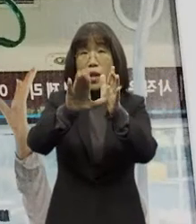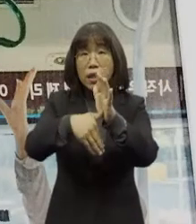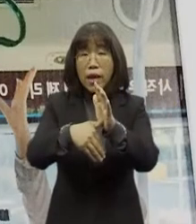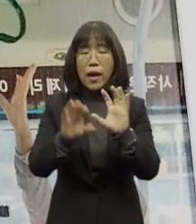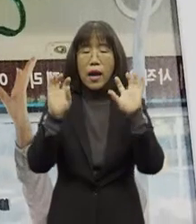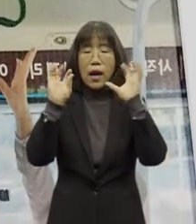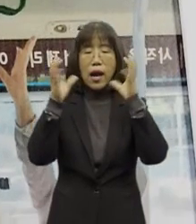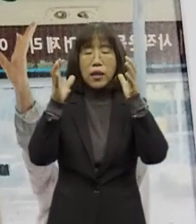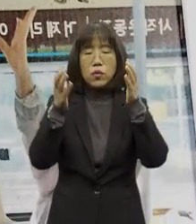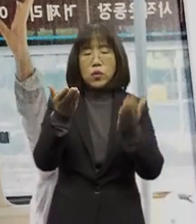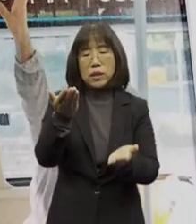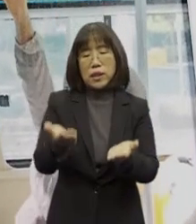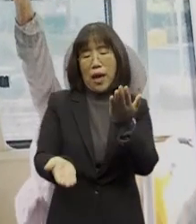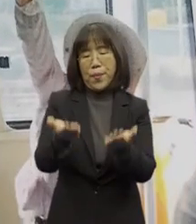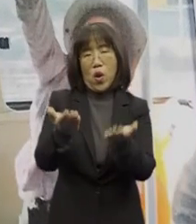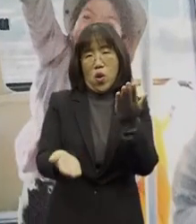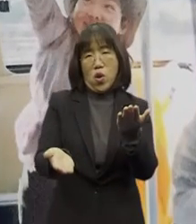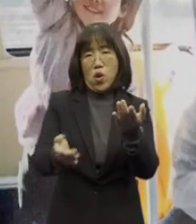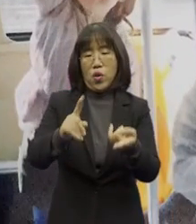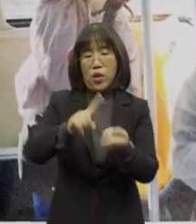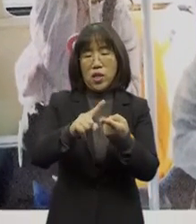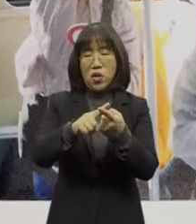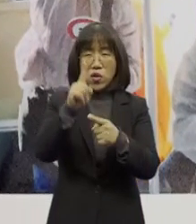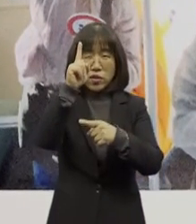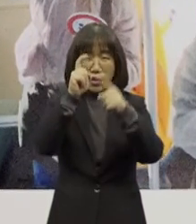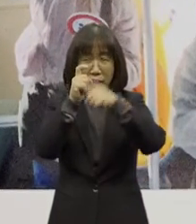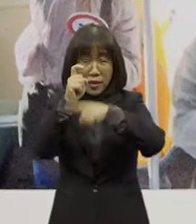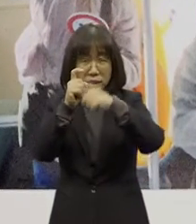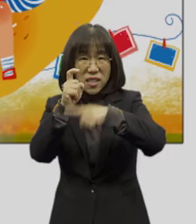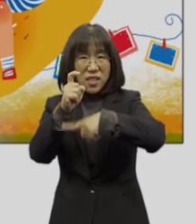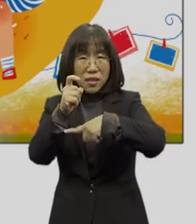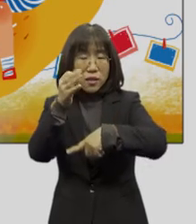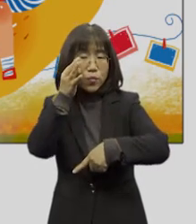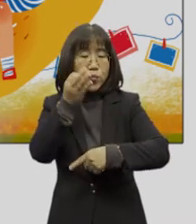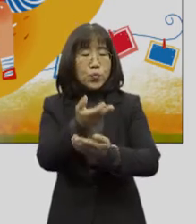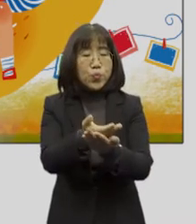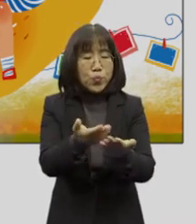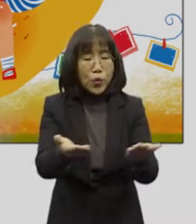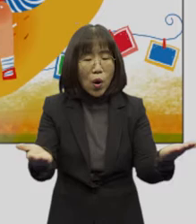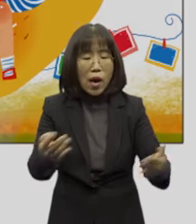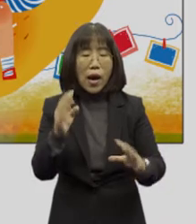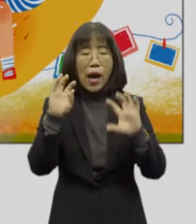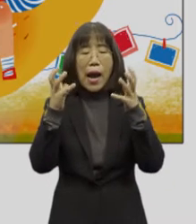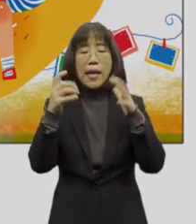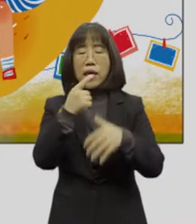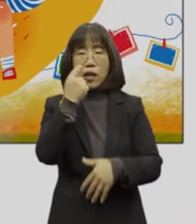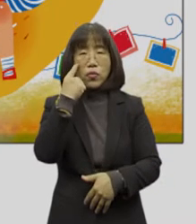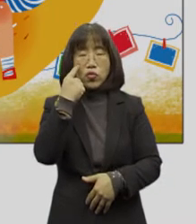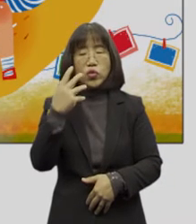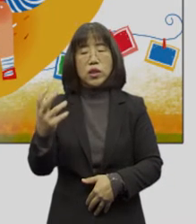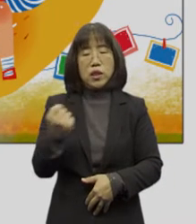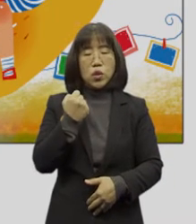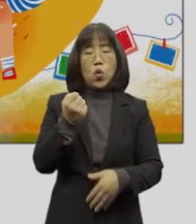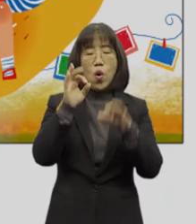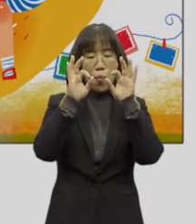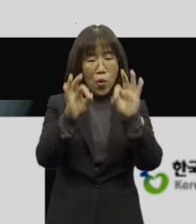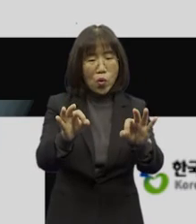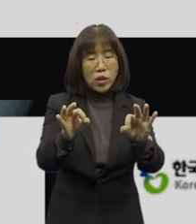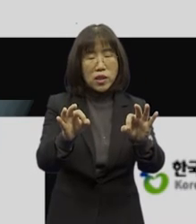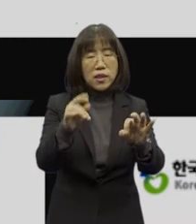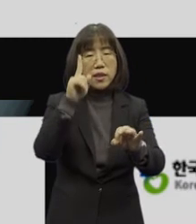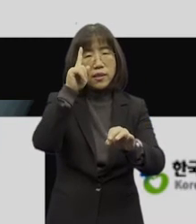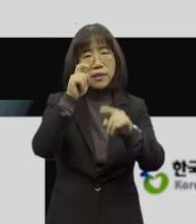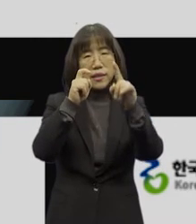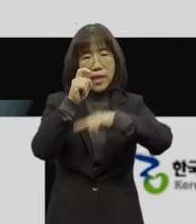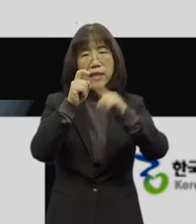일상생활에서 아동들의 차별 사례를 사진으로 담아 아동의 눈높이로 보는 낮은 사진전이 열립니다. 또